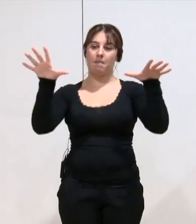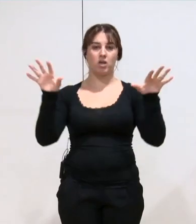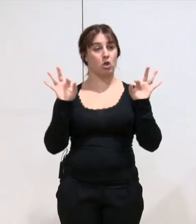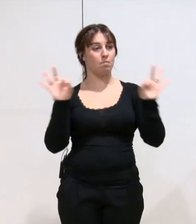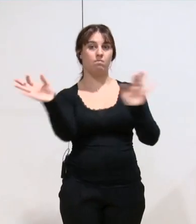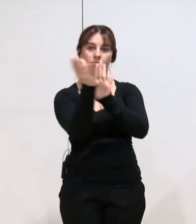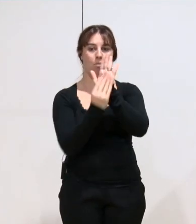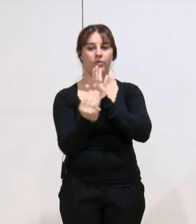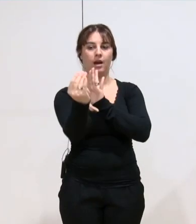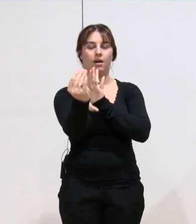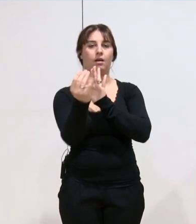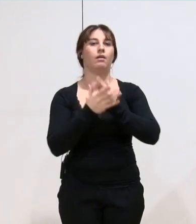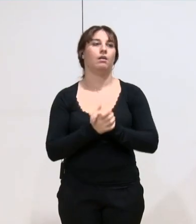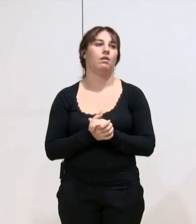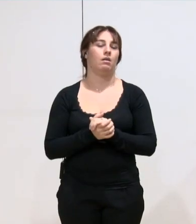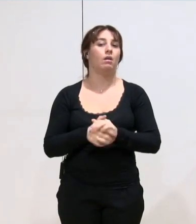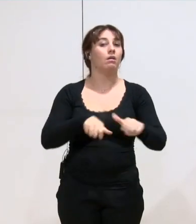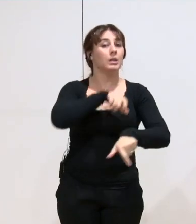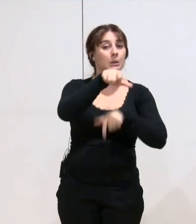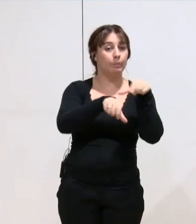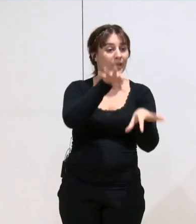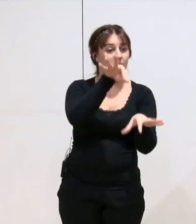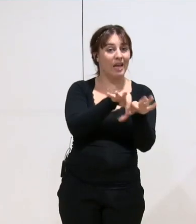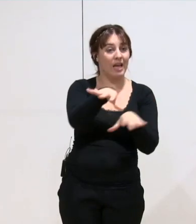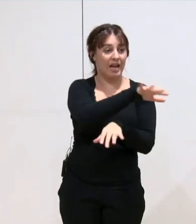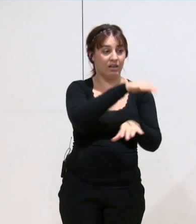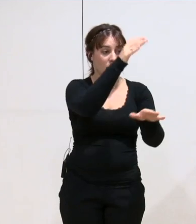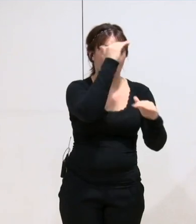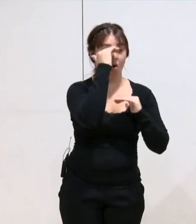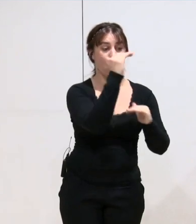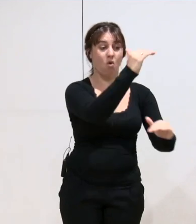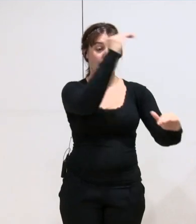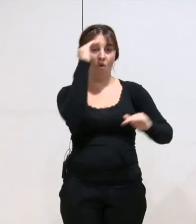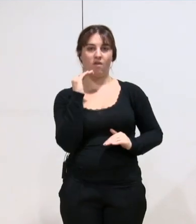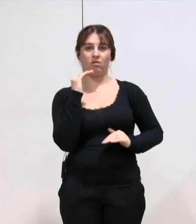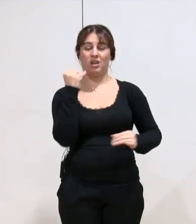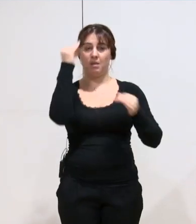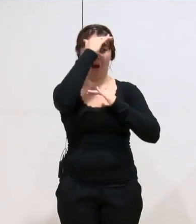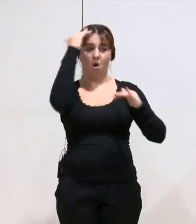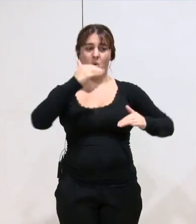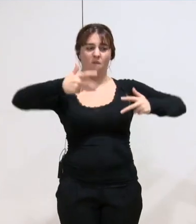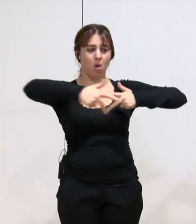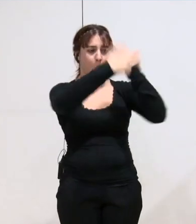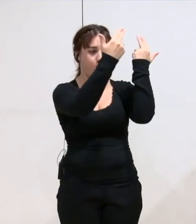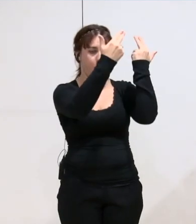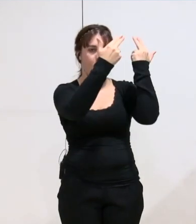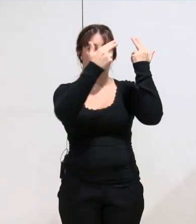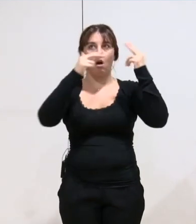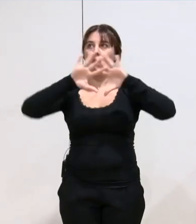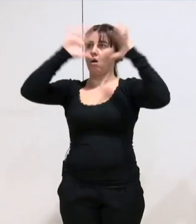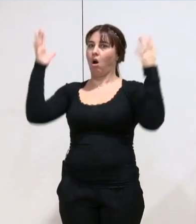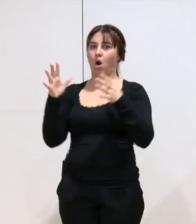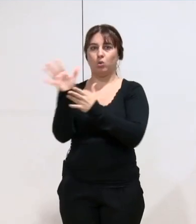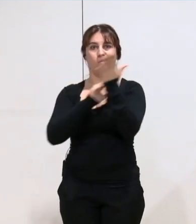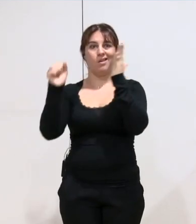en effet demandé aux électeurs leur confiance, et si cette confiance est trahie, c'est tout le principe de représentativité qui